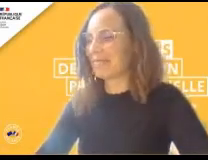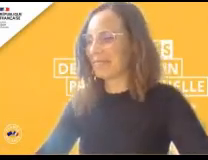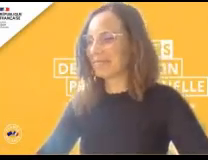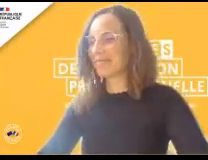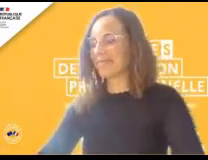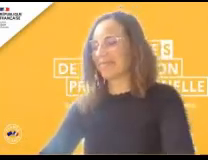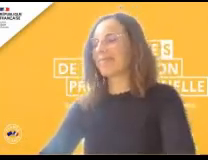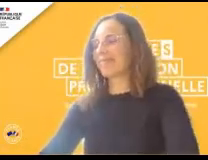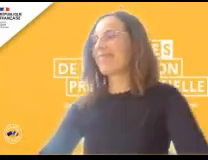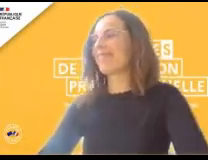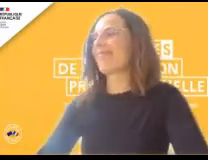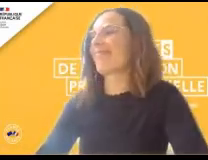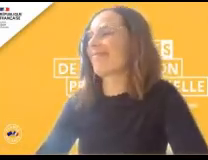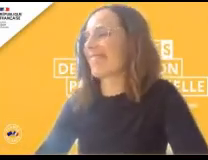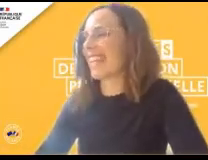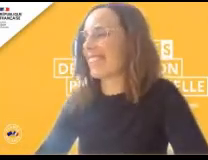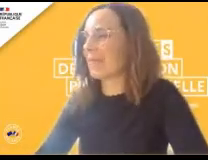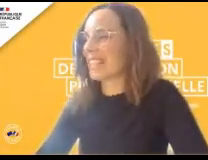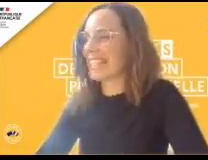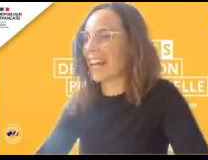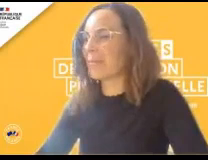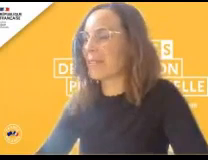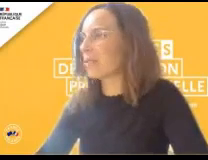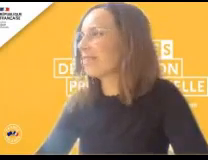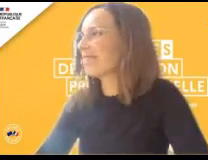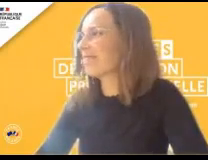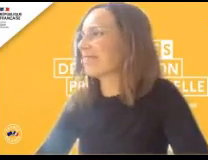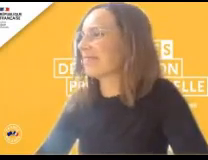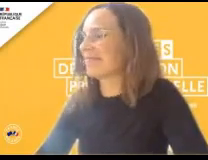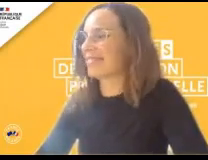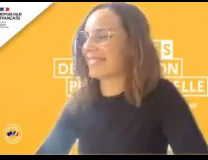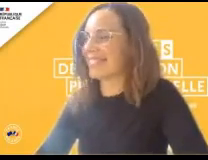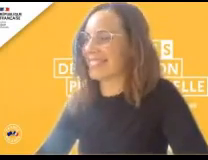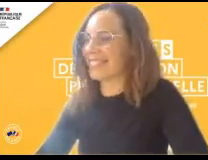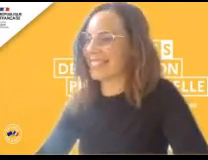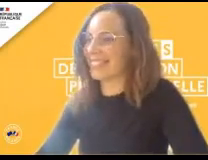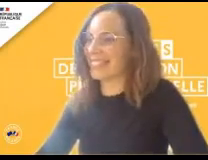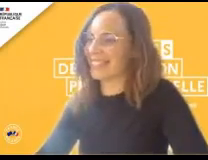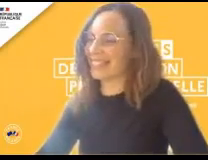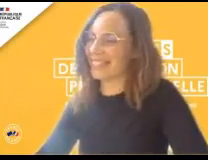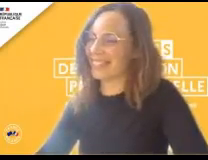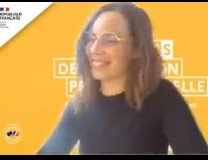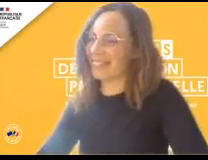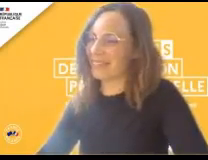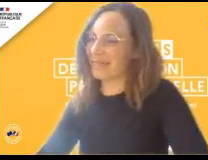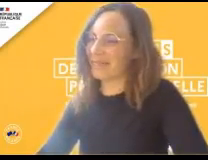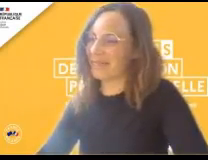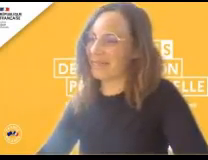merci beaucoup. Avec plaisir, à bientôt. Au revoir, à bientôt.